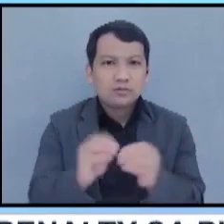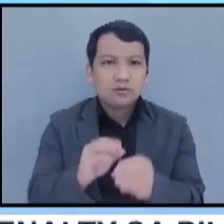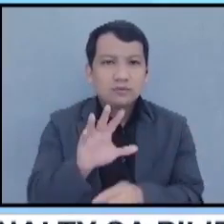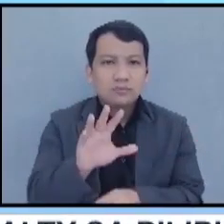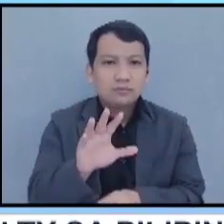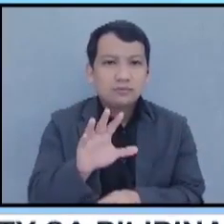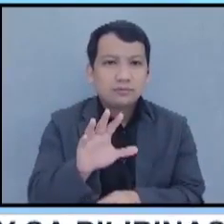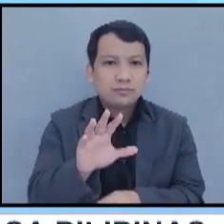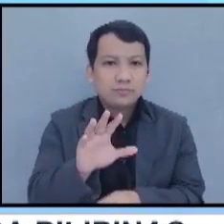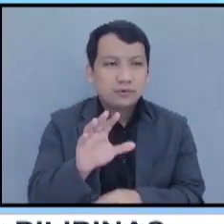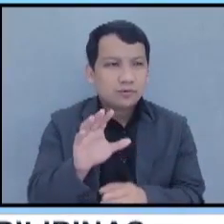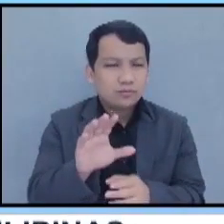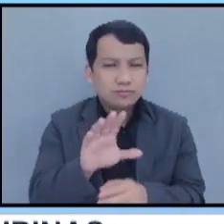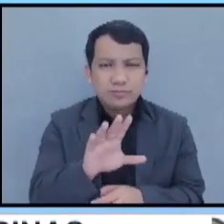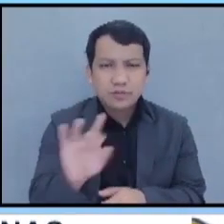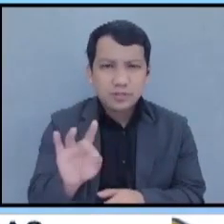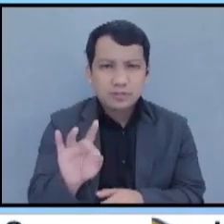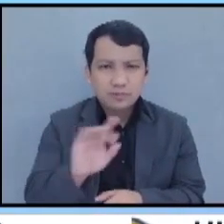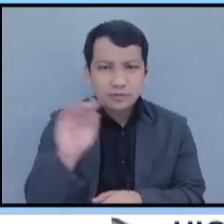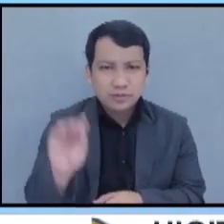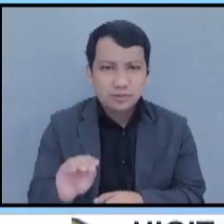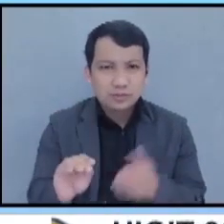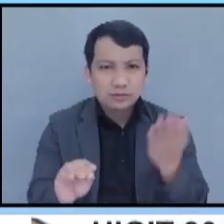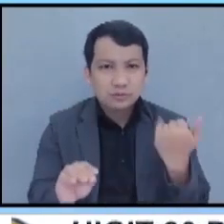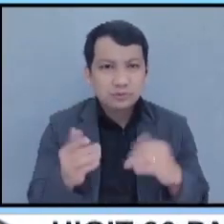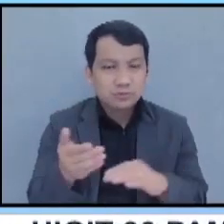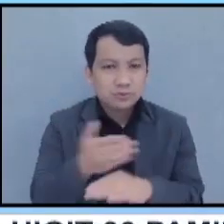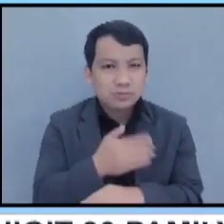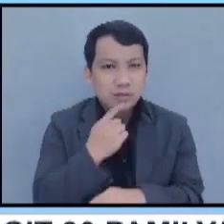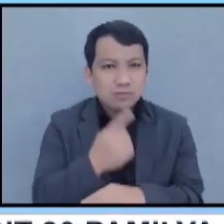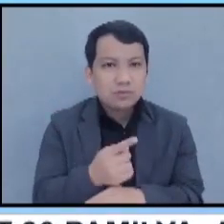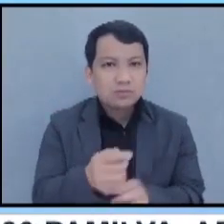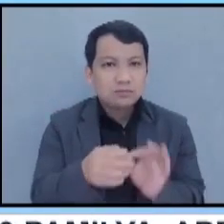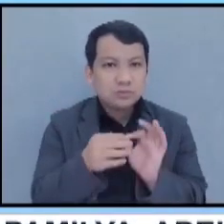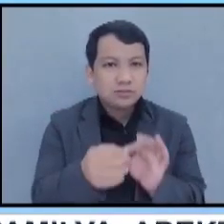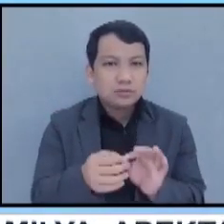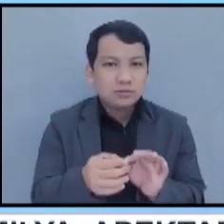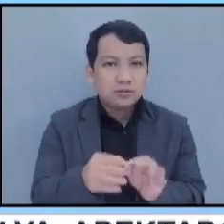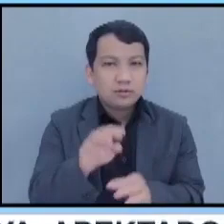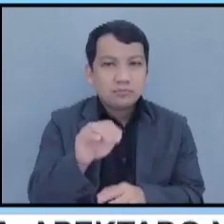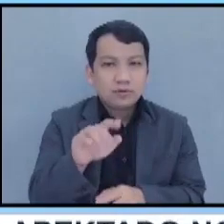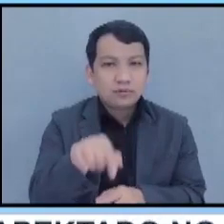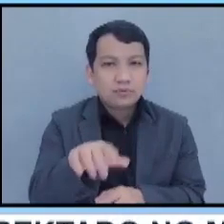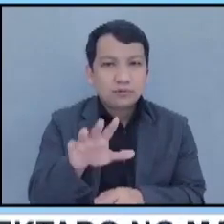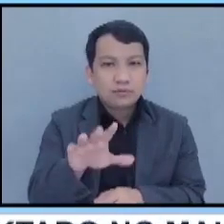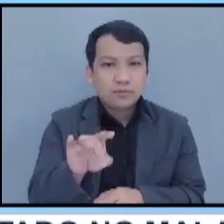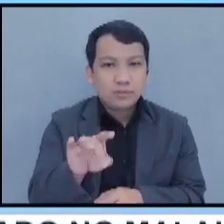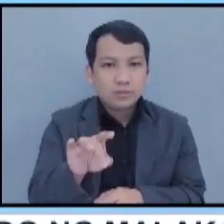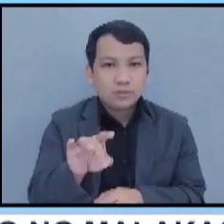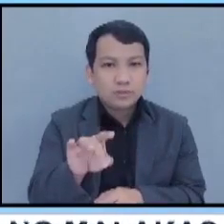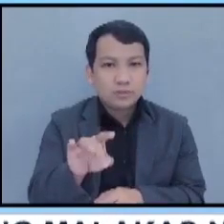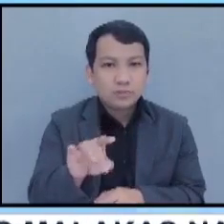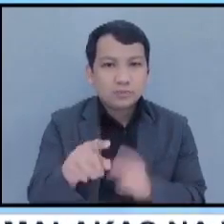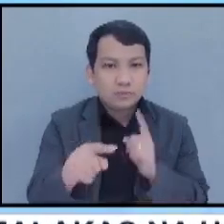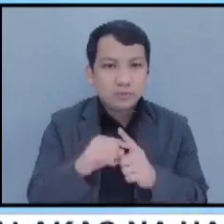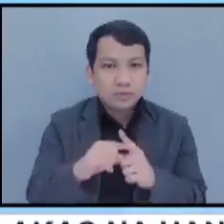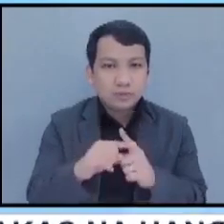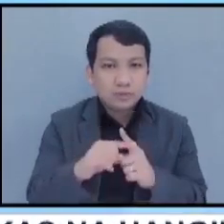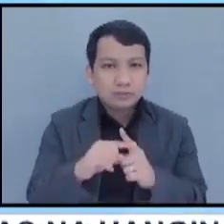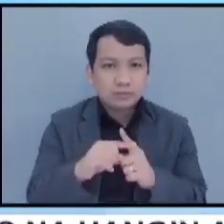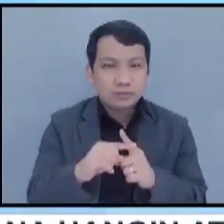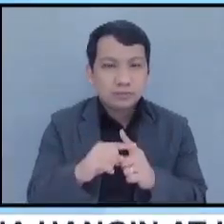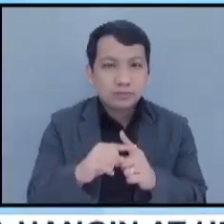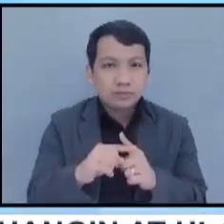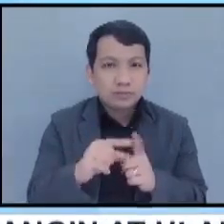58% kumpara sa mga nagdaang linggo. Naitala rin ang 14.55% positivity rate sa